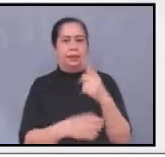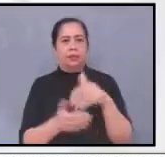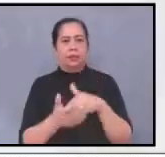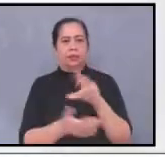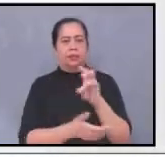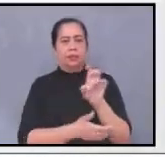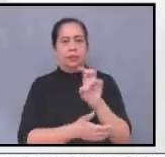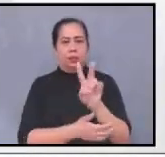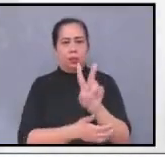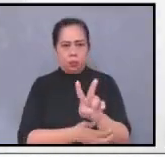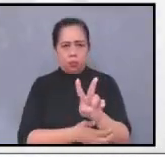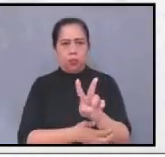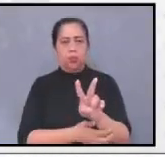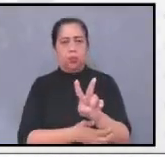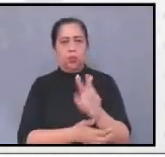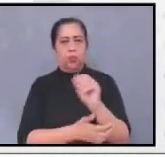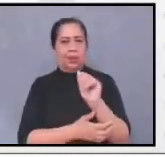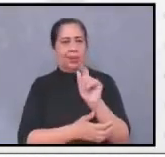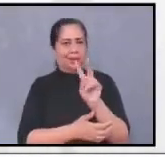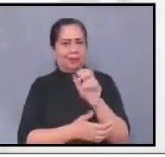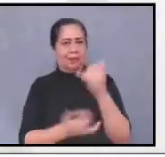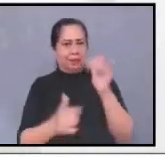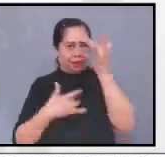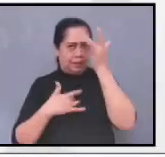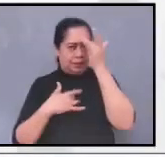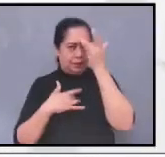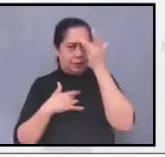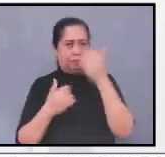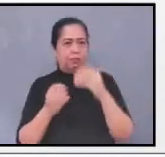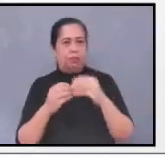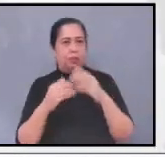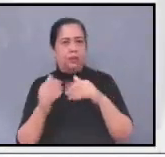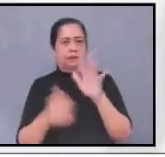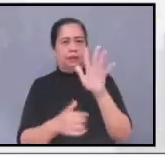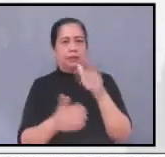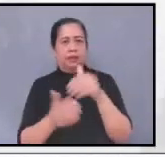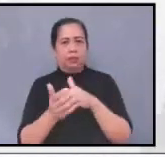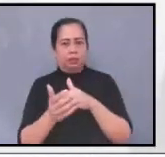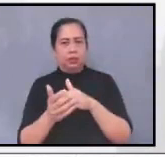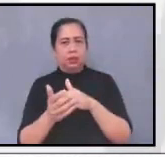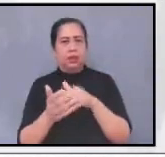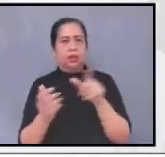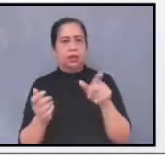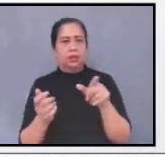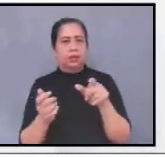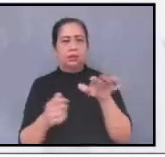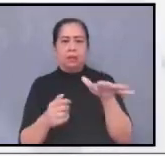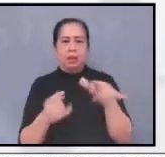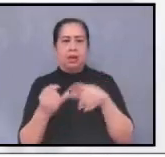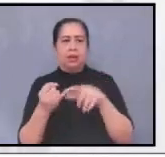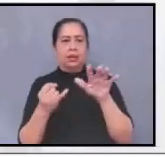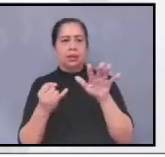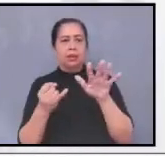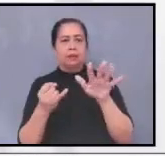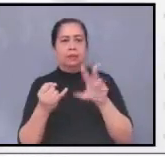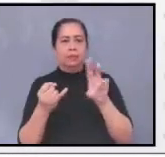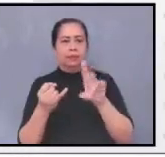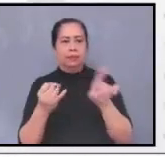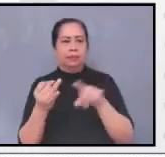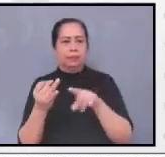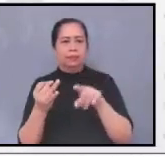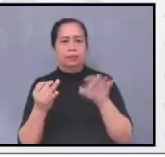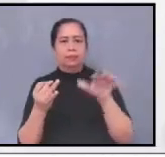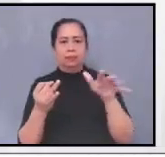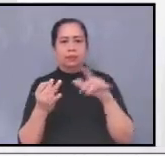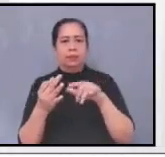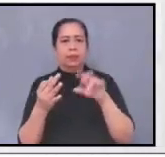11,772 ang aktibong kaso, kung saan mahigit 5,000 ang mild, 577 ang asymptomatic, mahigit 1,000 ang severe